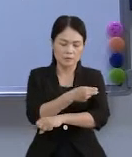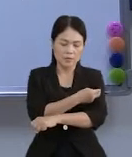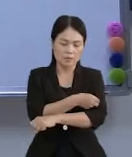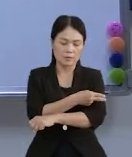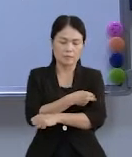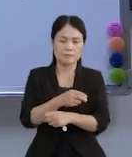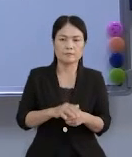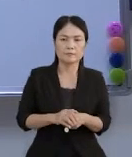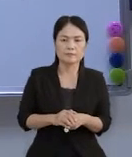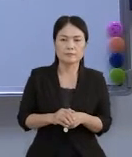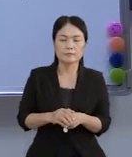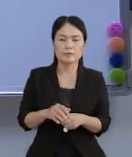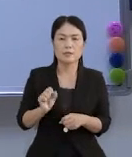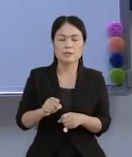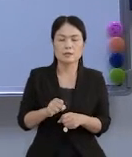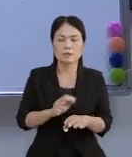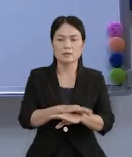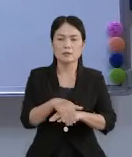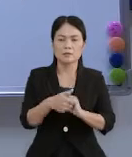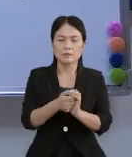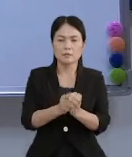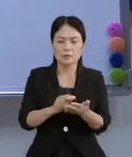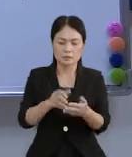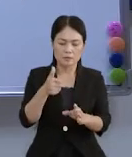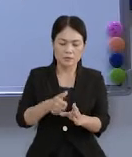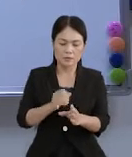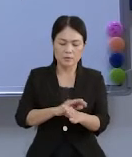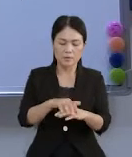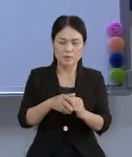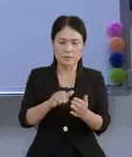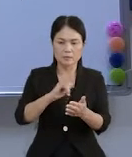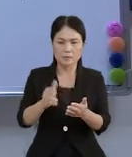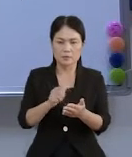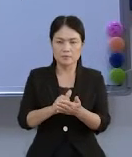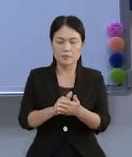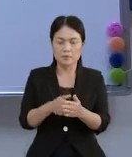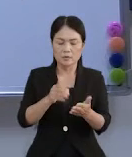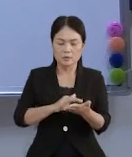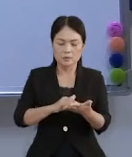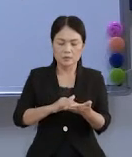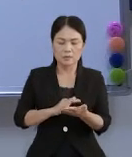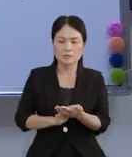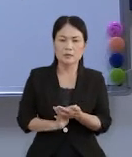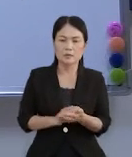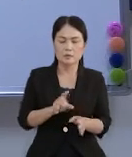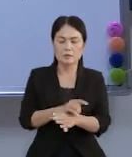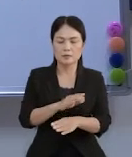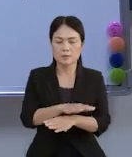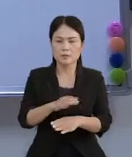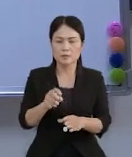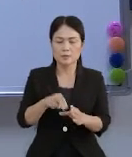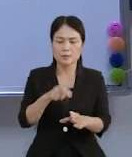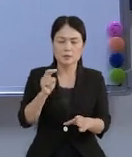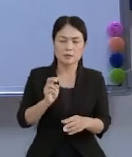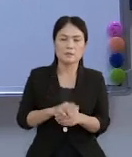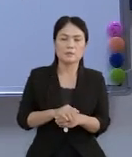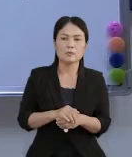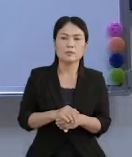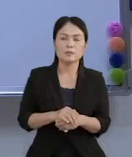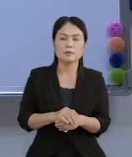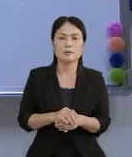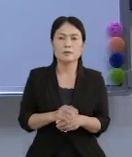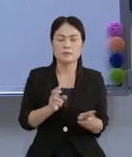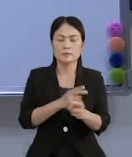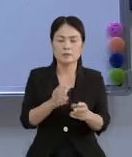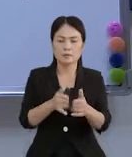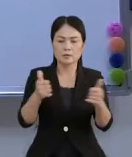sọc hà bị bá chả đòi liền đây chỉ mùi nồng alcohol gel rượu có sợ bú nơi bên đây con trên được hàng cái sổng